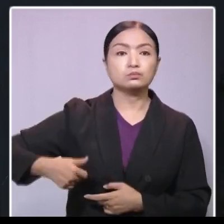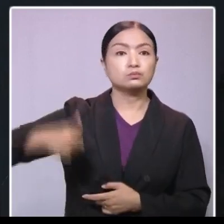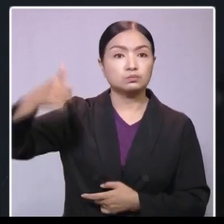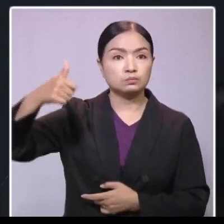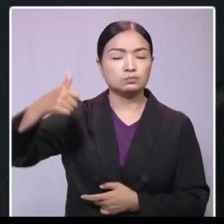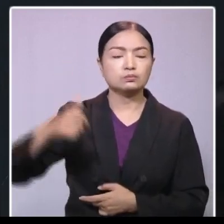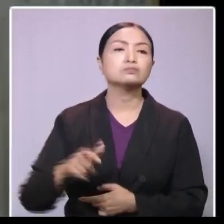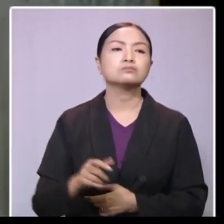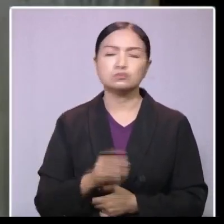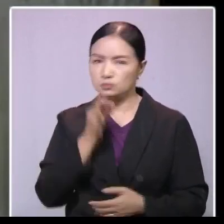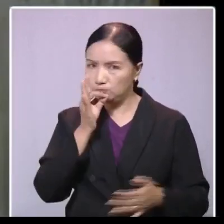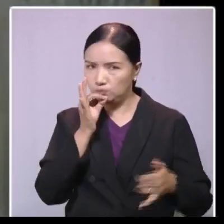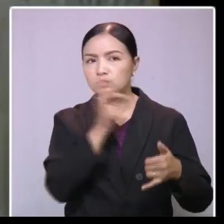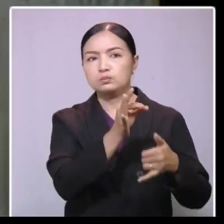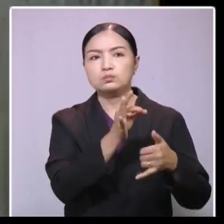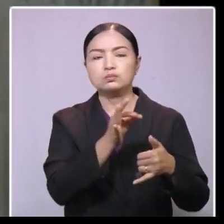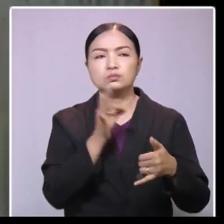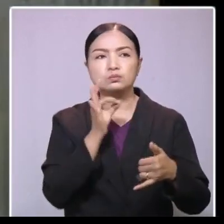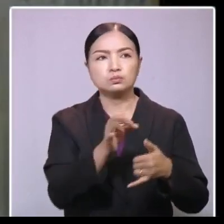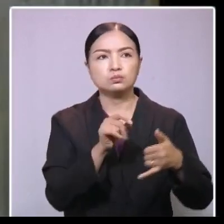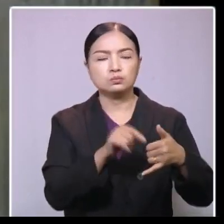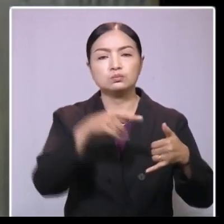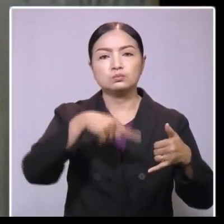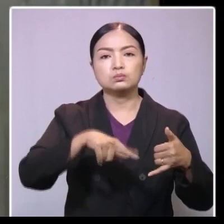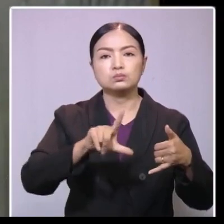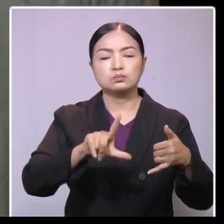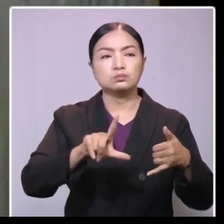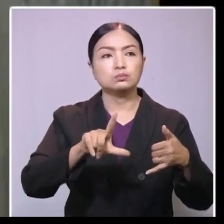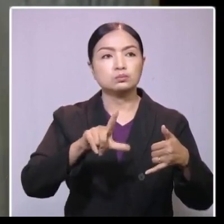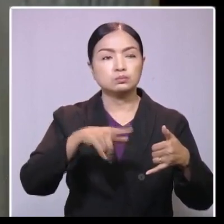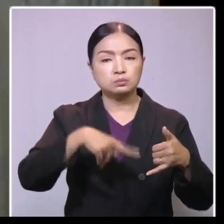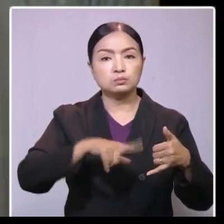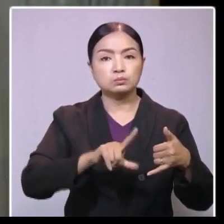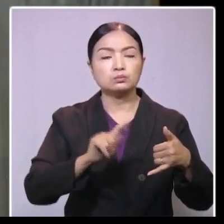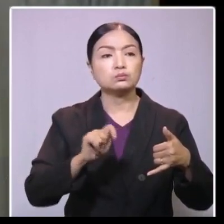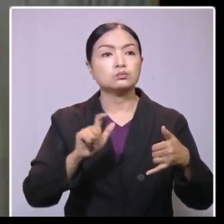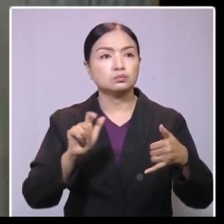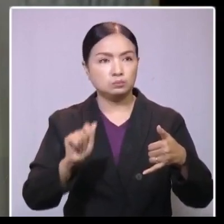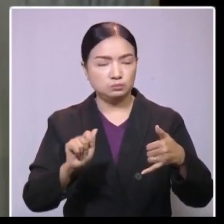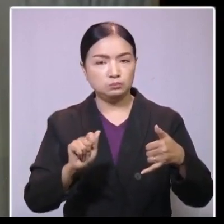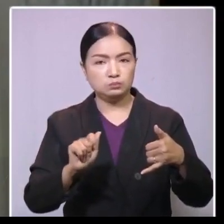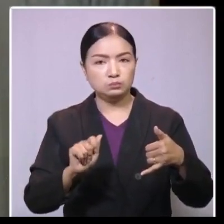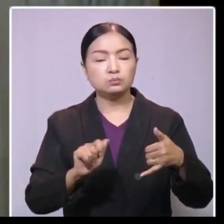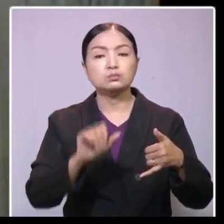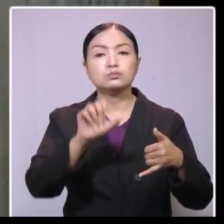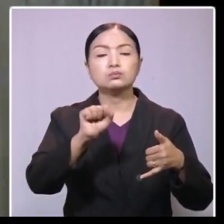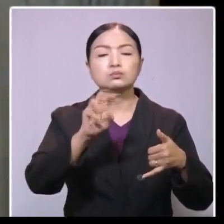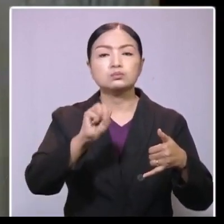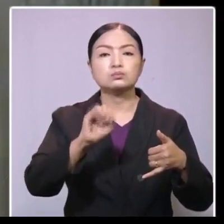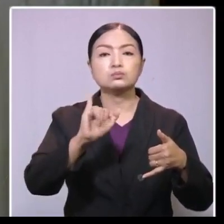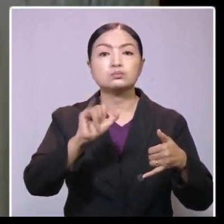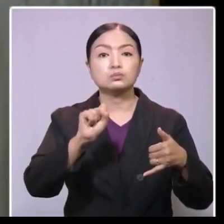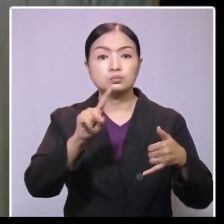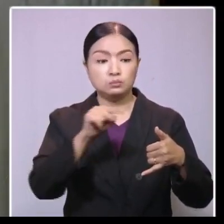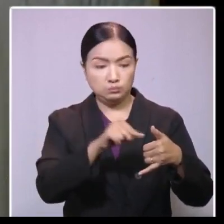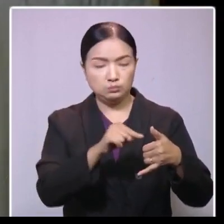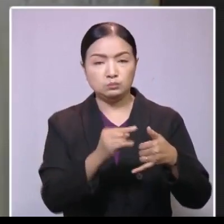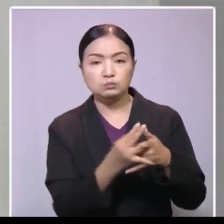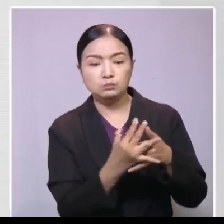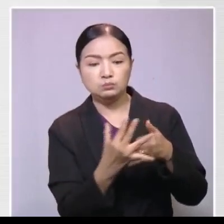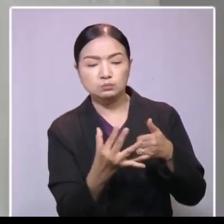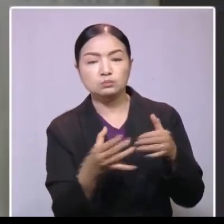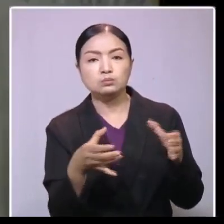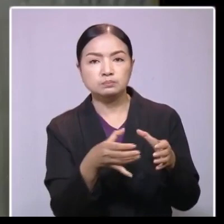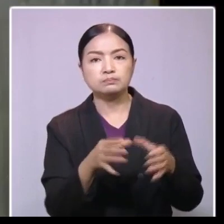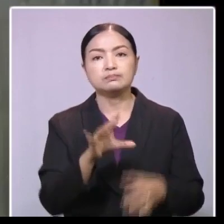อาญาฟ้องพล.ตำรวจเอกสมยศพุ่นพันม่วงกับพวกรวม 8คนทีนี้อัยการสูงสุดเนี่ยก็พิจารณาสำนวน